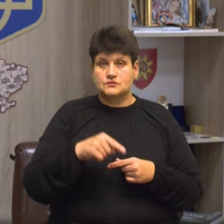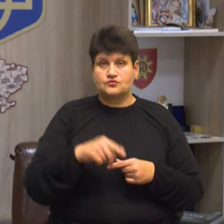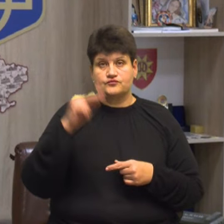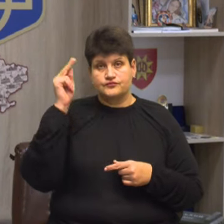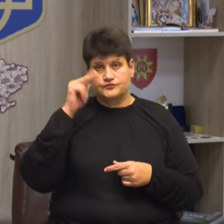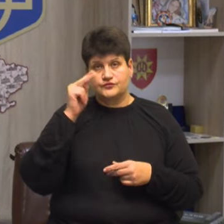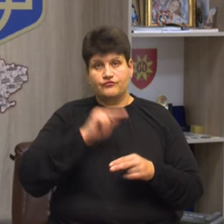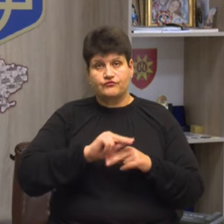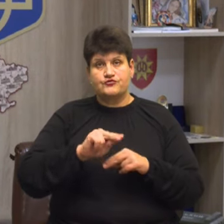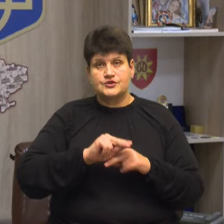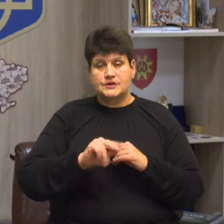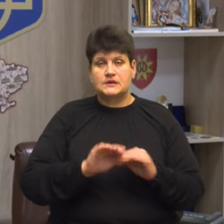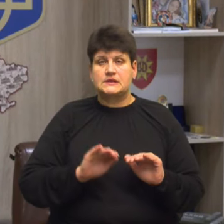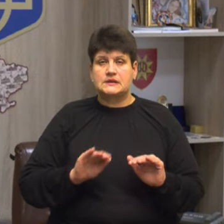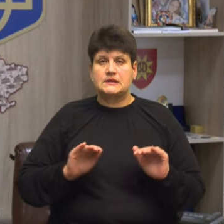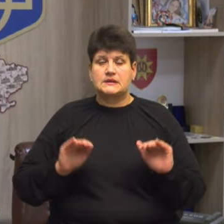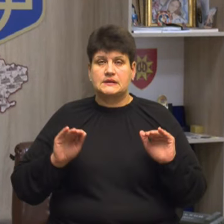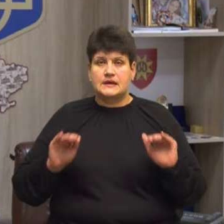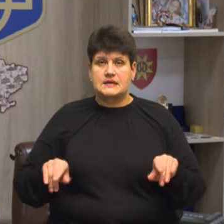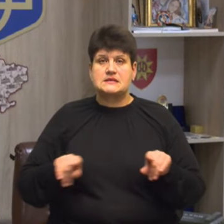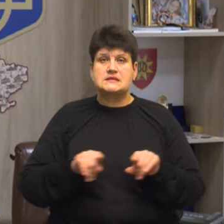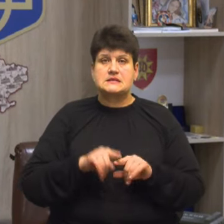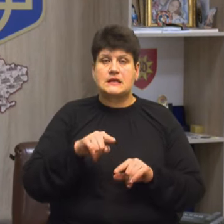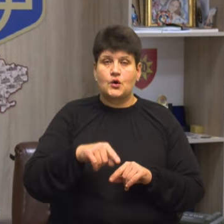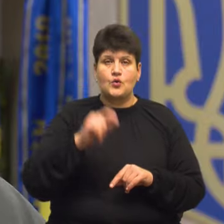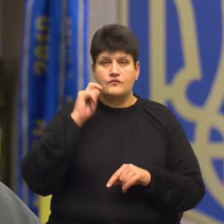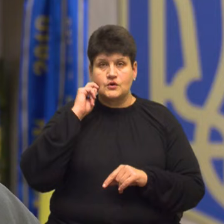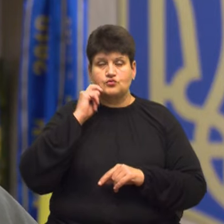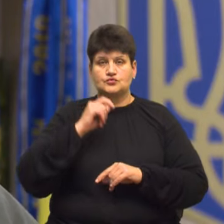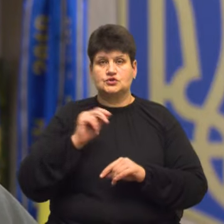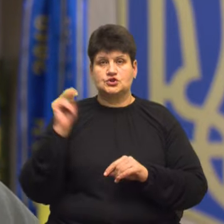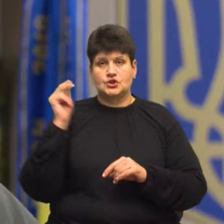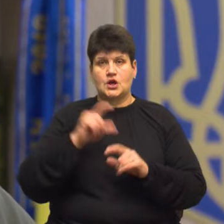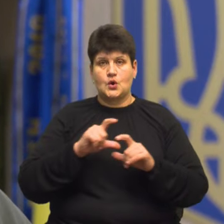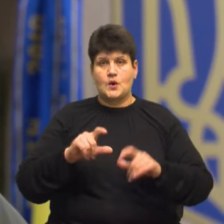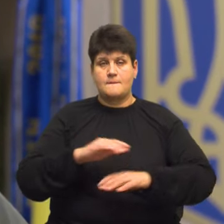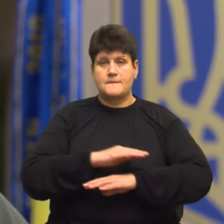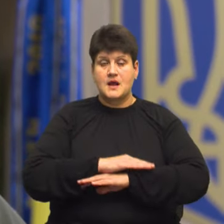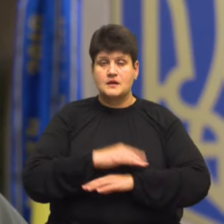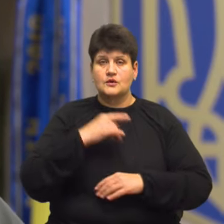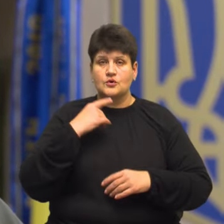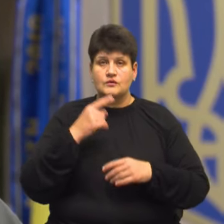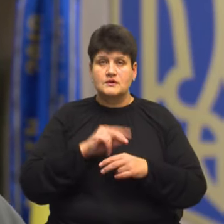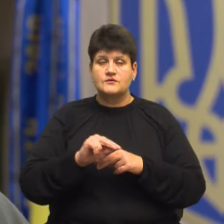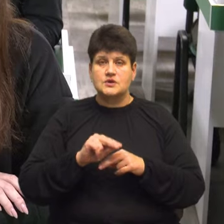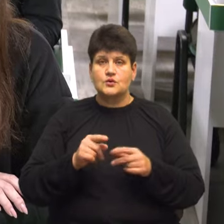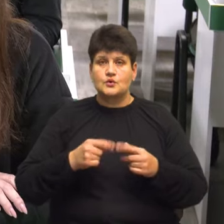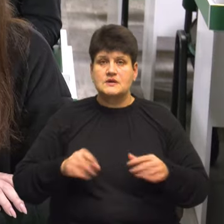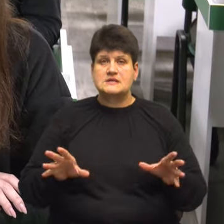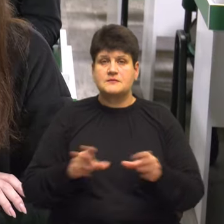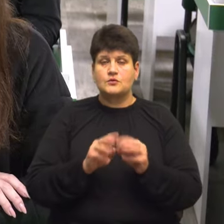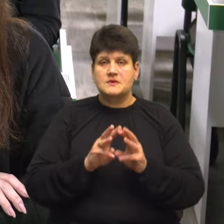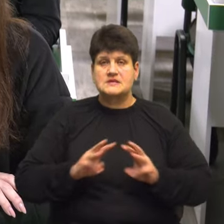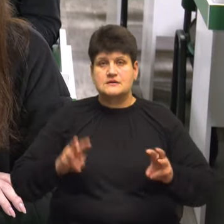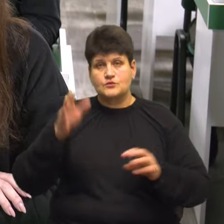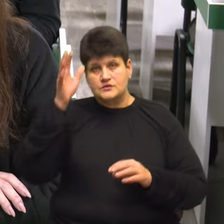вчить дітей саме з такого віку, з шкільної парти. Як розповів Вадим Ластовицький, навчання організовують спільно з Міністерством